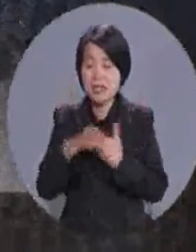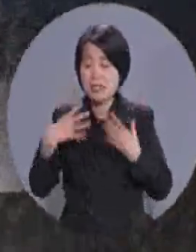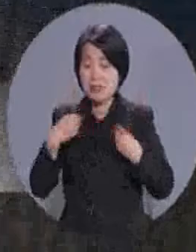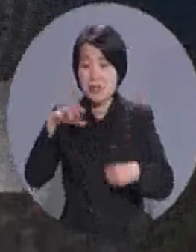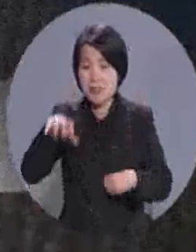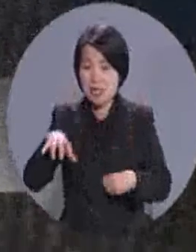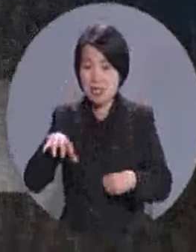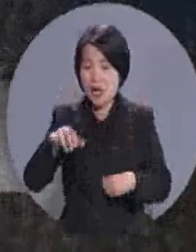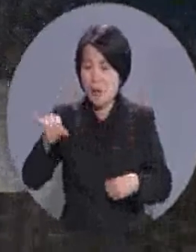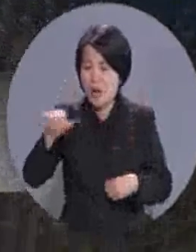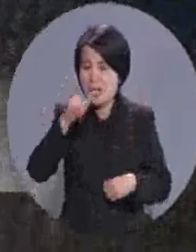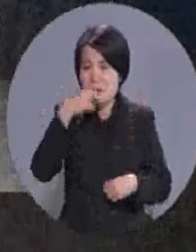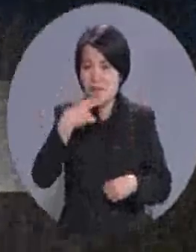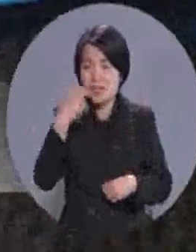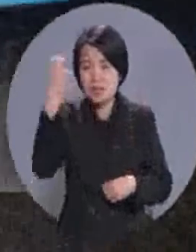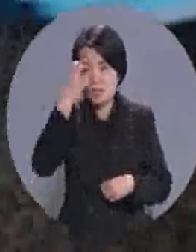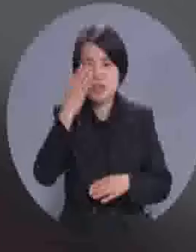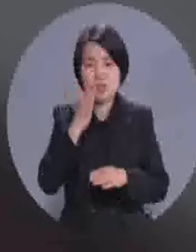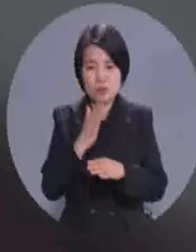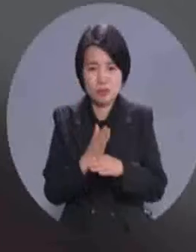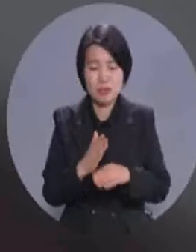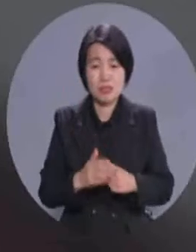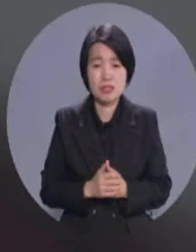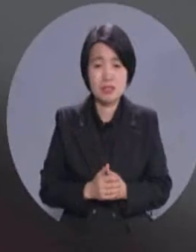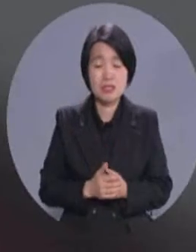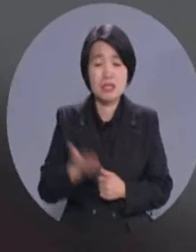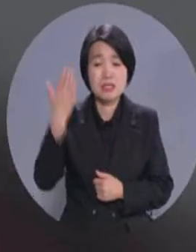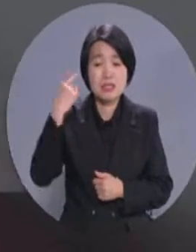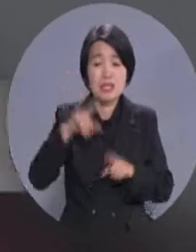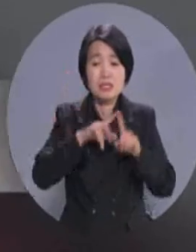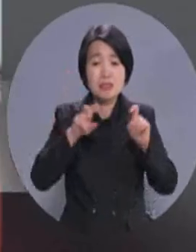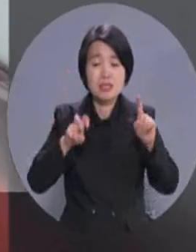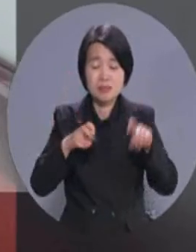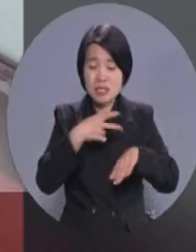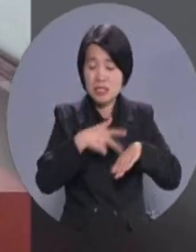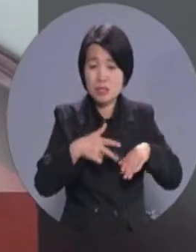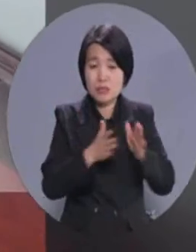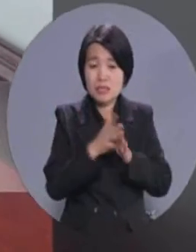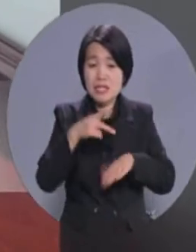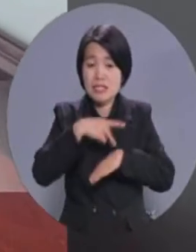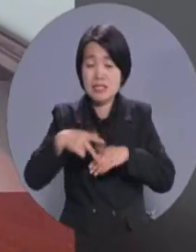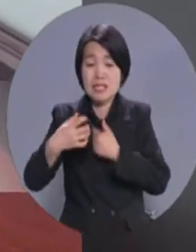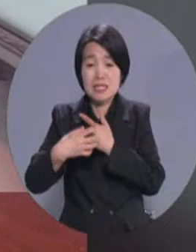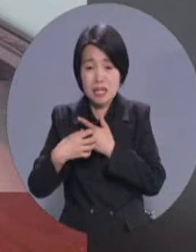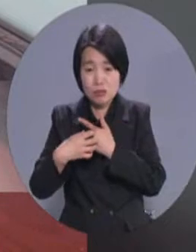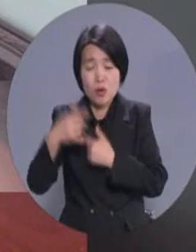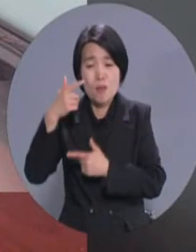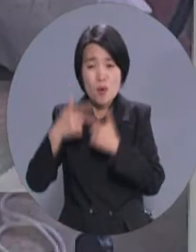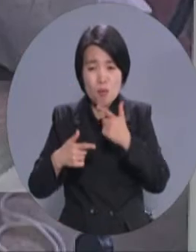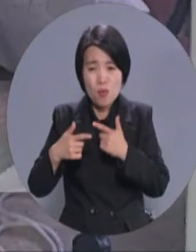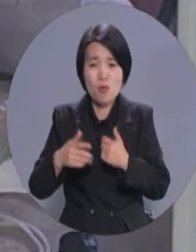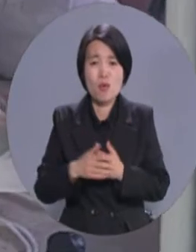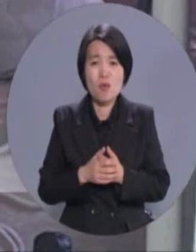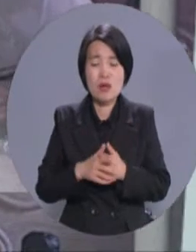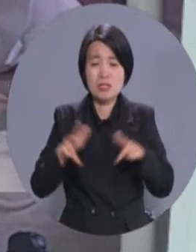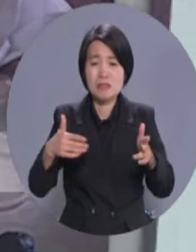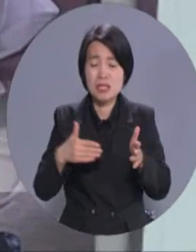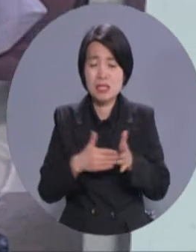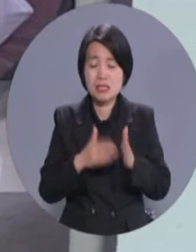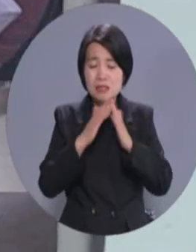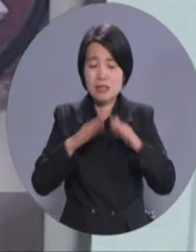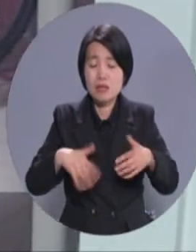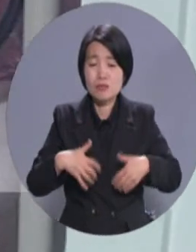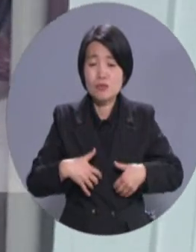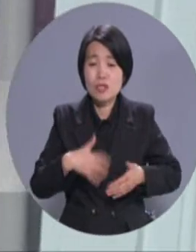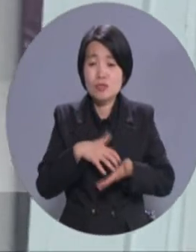찜질방에도 빈대가 있는지 확인하고 있습니다. 지난 20일 진도를 시작으로 신안과 나주에 이어 목포까지 지금까지 전남